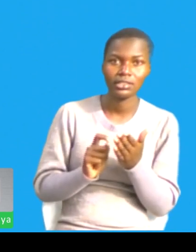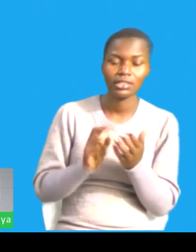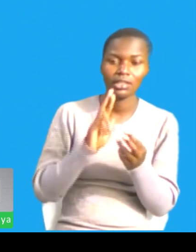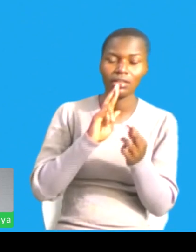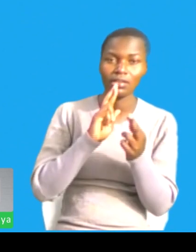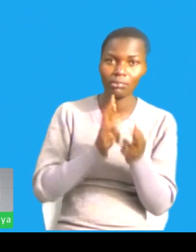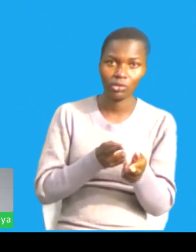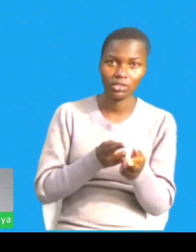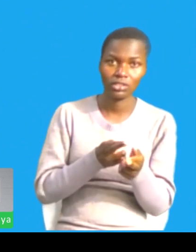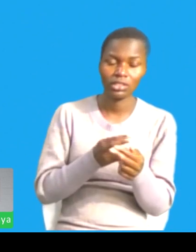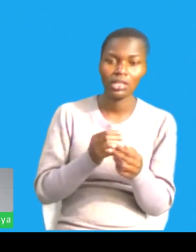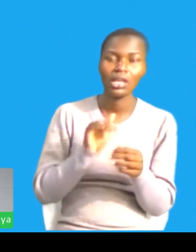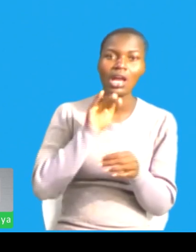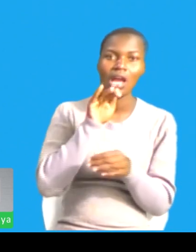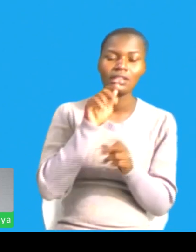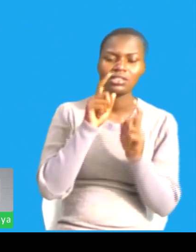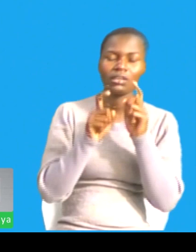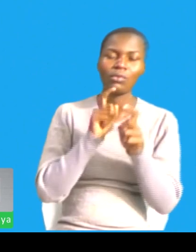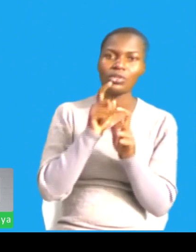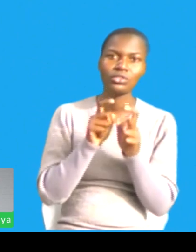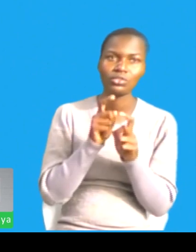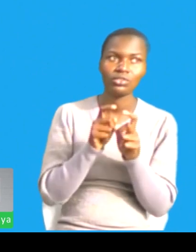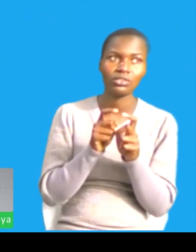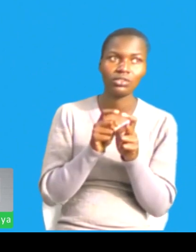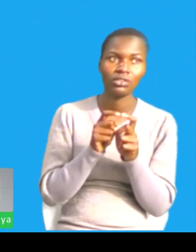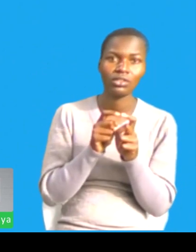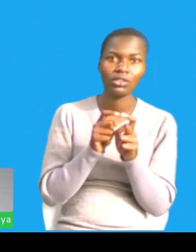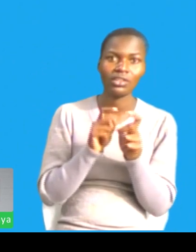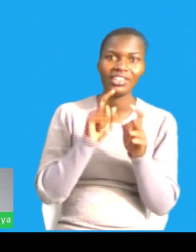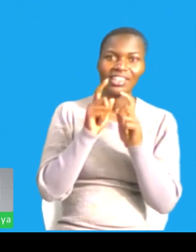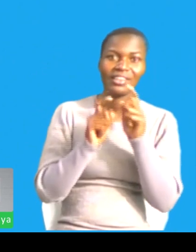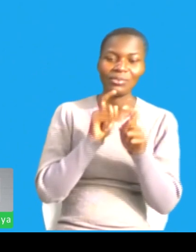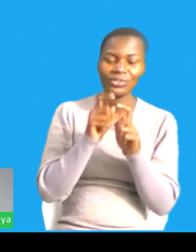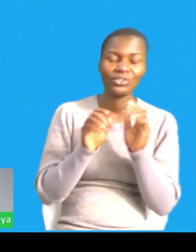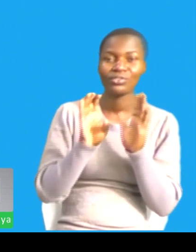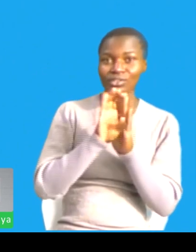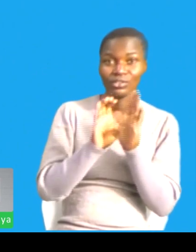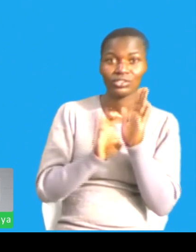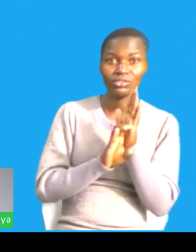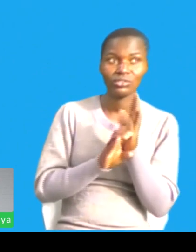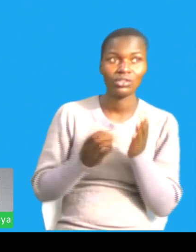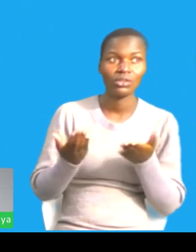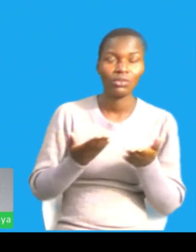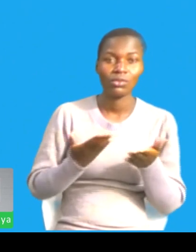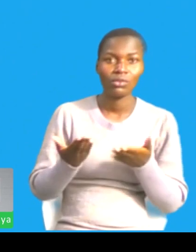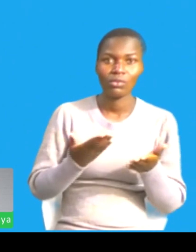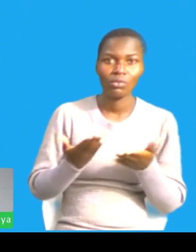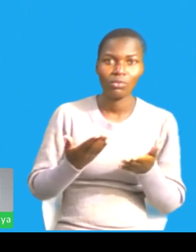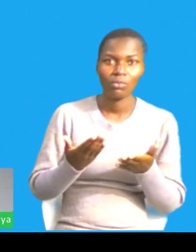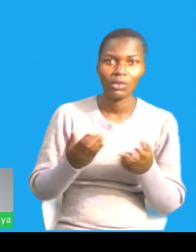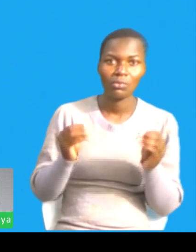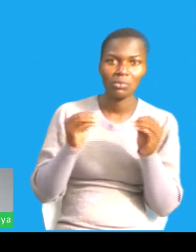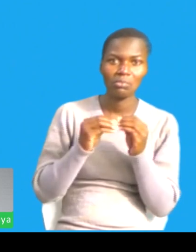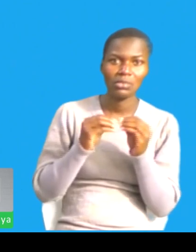fulani na nilimuuliza swali, hii mambo ya katiba yetu ni wapi tunakutana na clergy katika